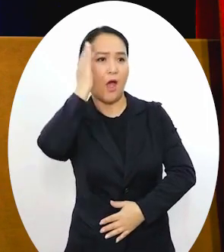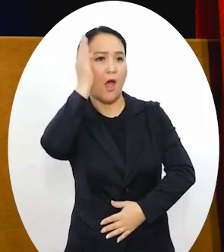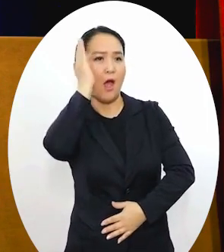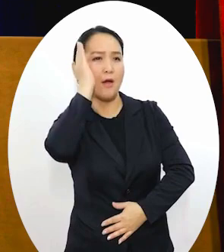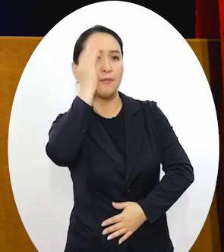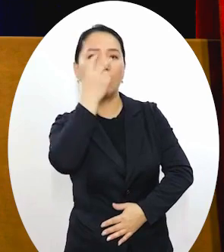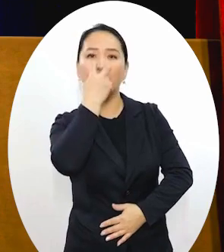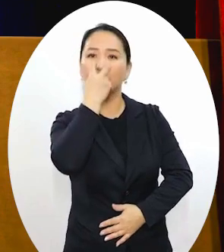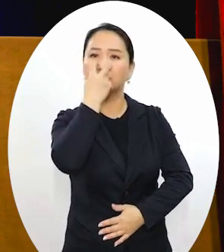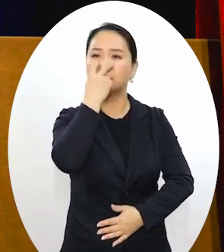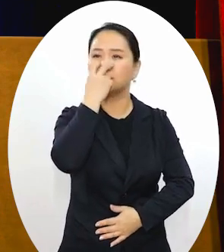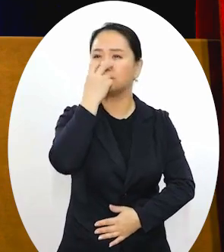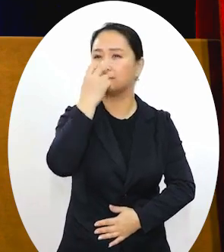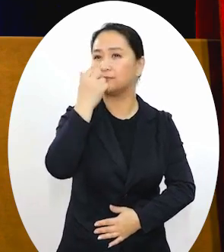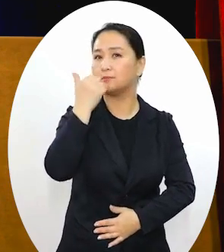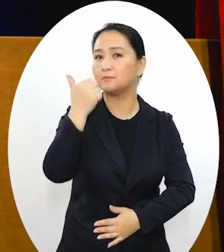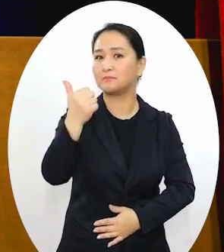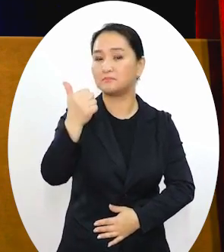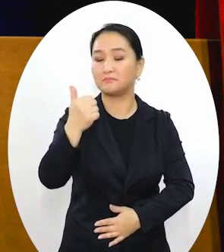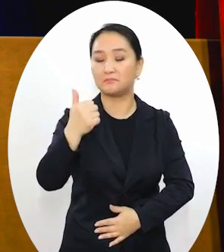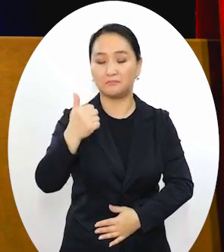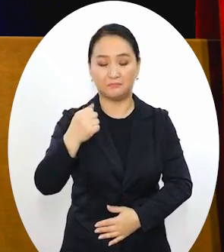холын юмыг сайн харна.